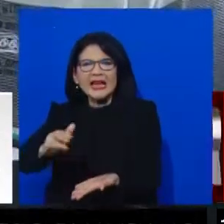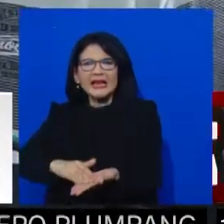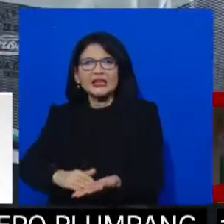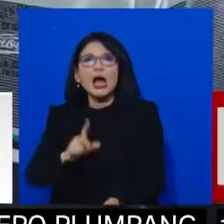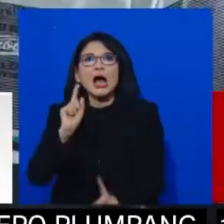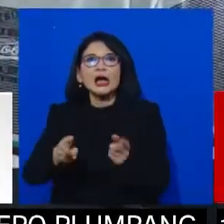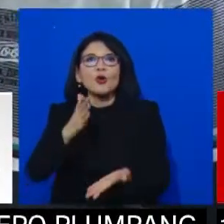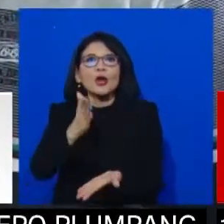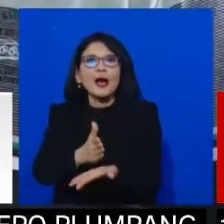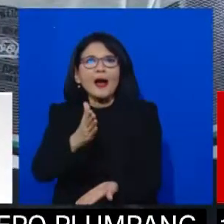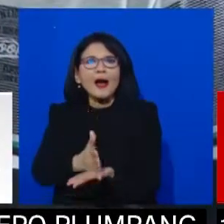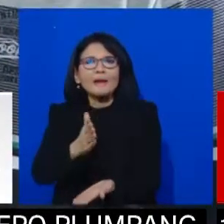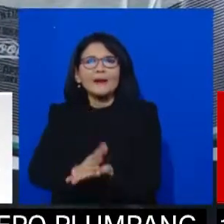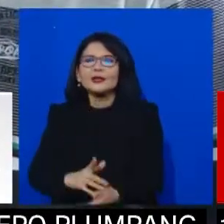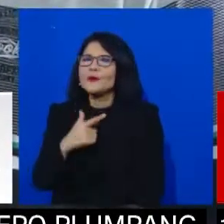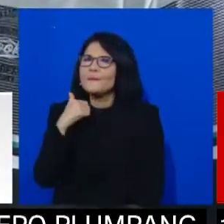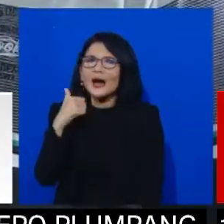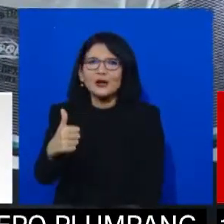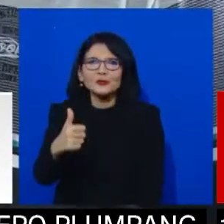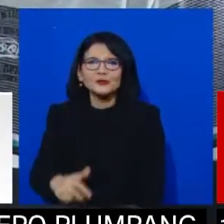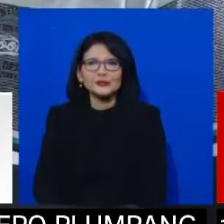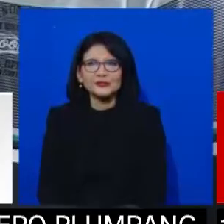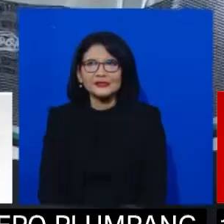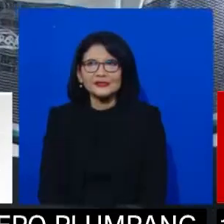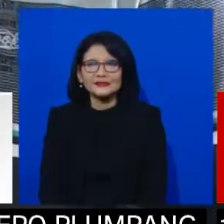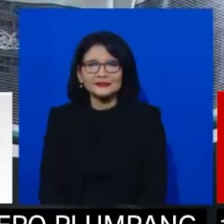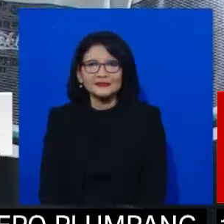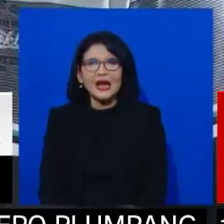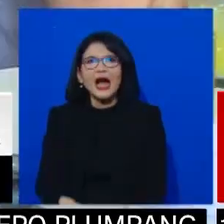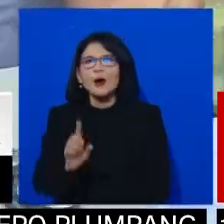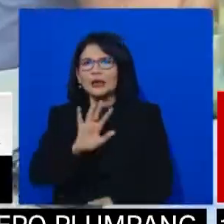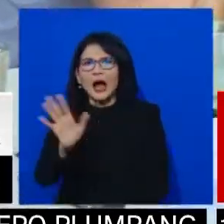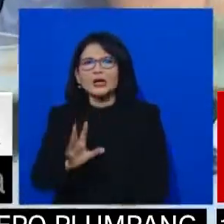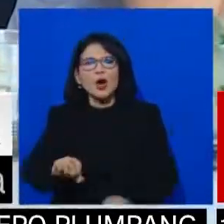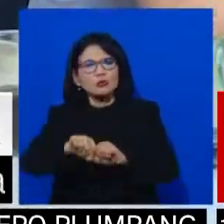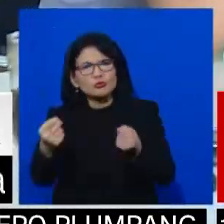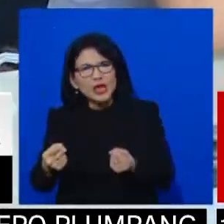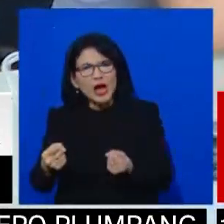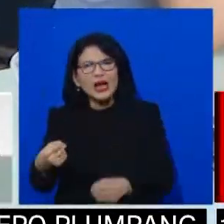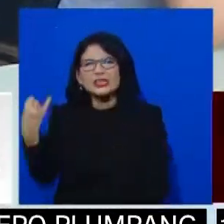lama semakin bagus. Nggak ada istilahnya jelek, rusak gitu, enggak.